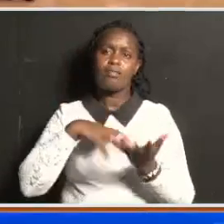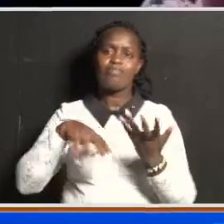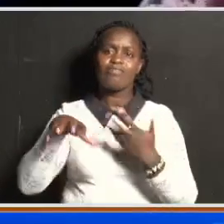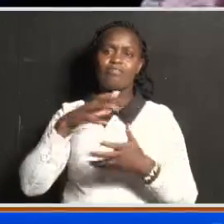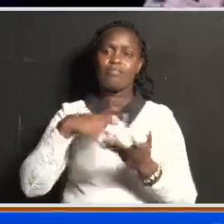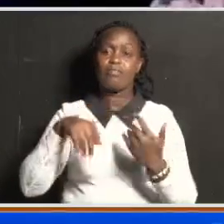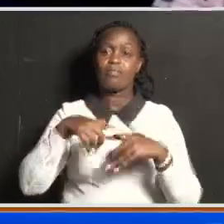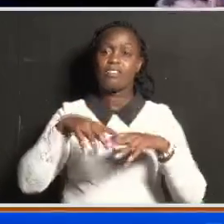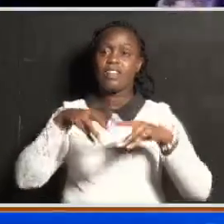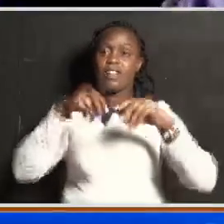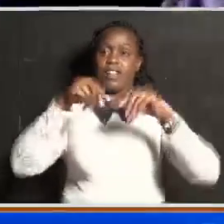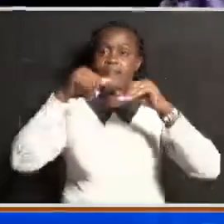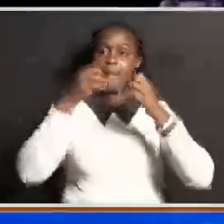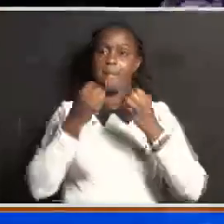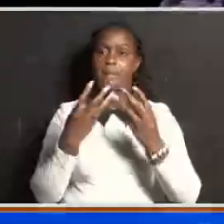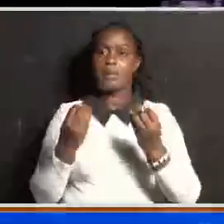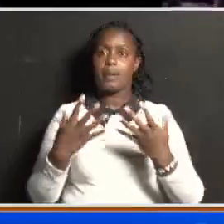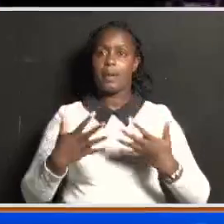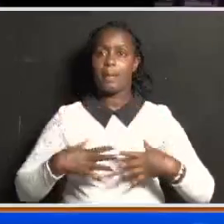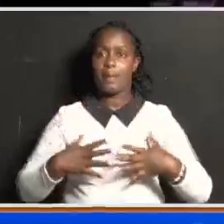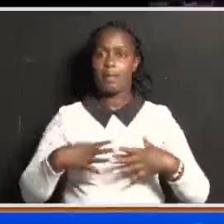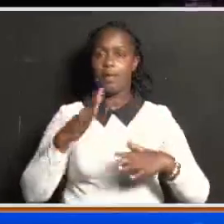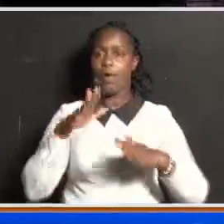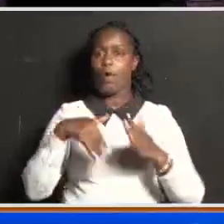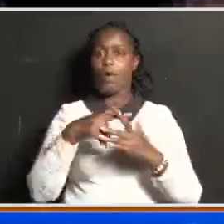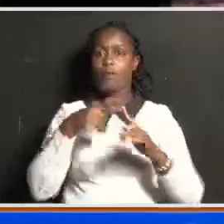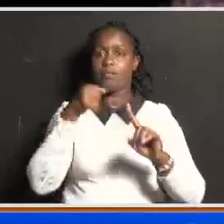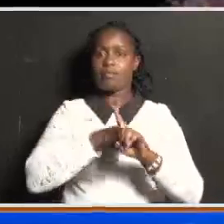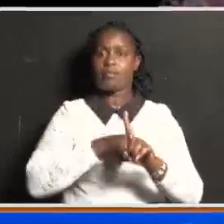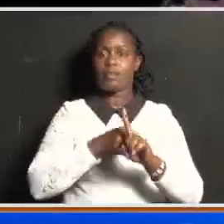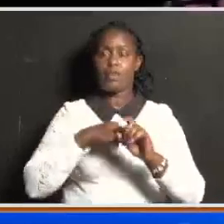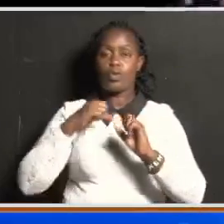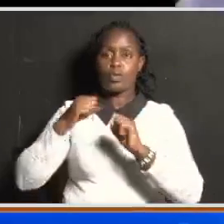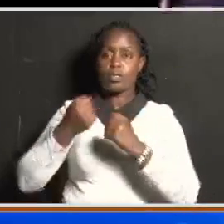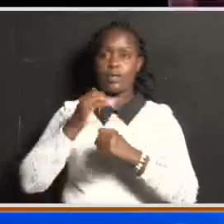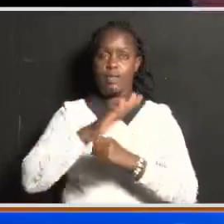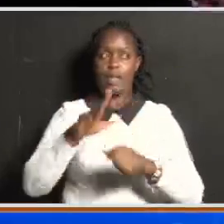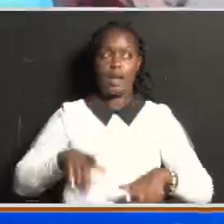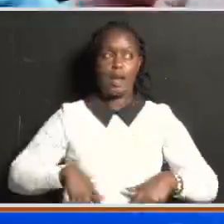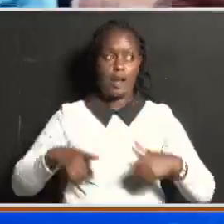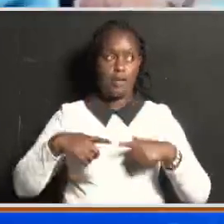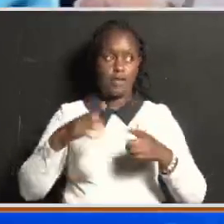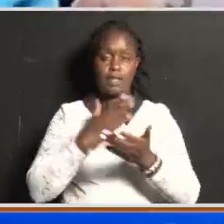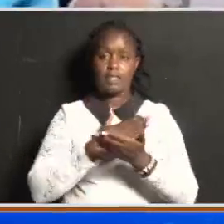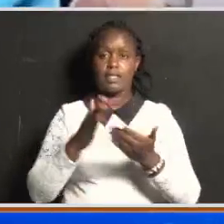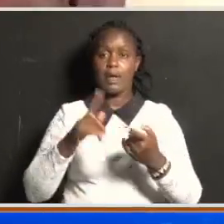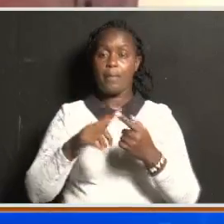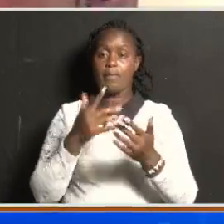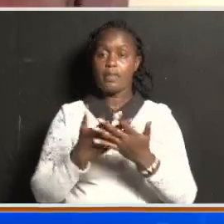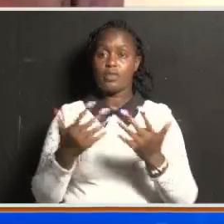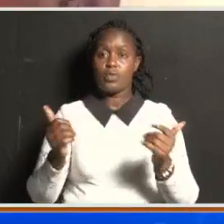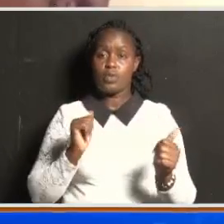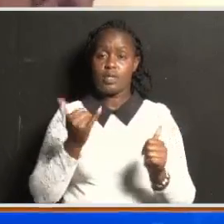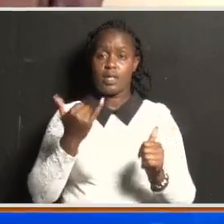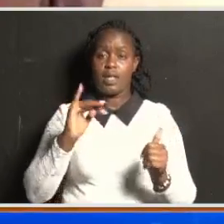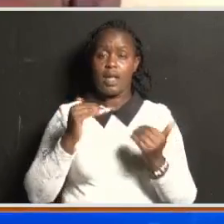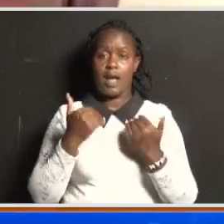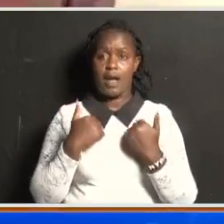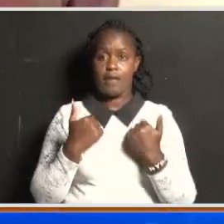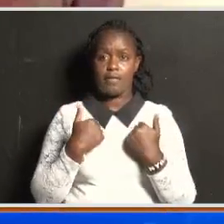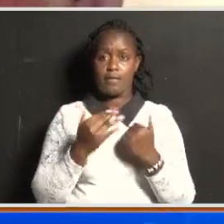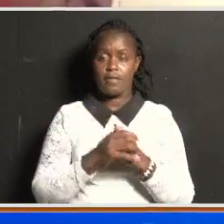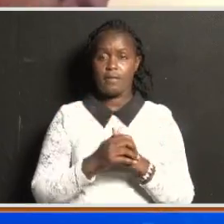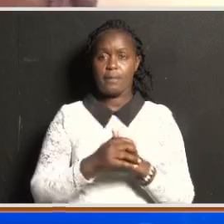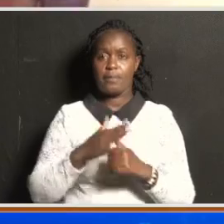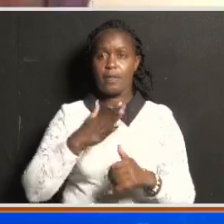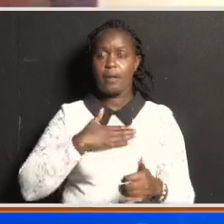kiasi, huku mamia ya wakazi wakiwa mbioni kuokoa maisha na baadhi ya mali wanayomiliki. My